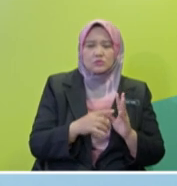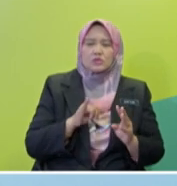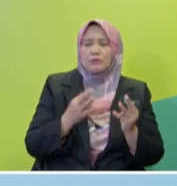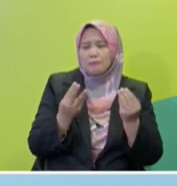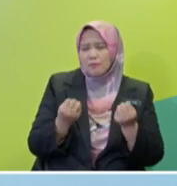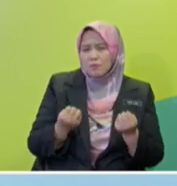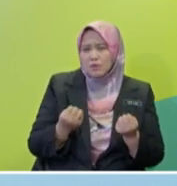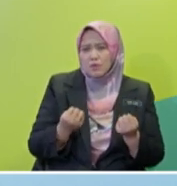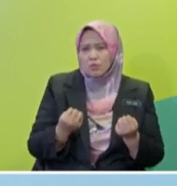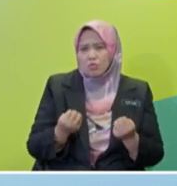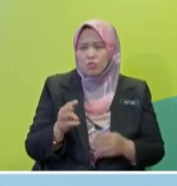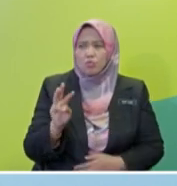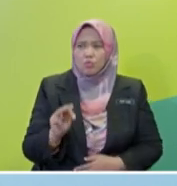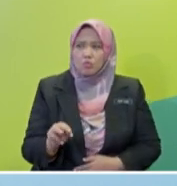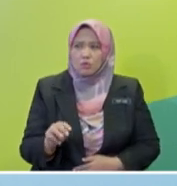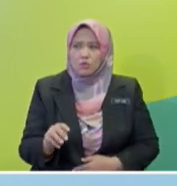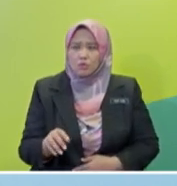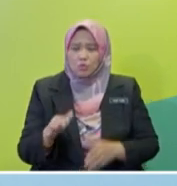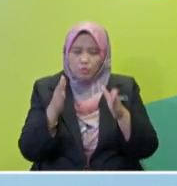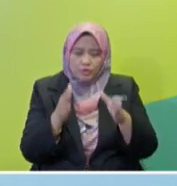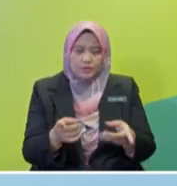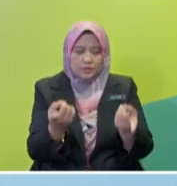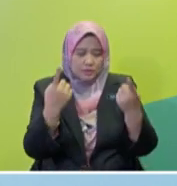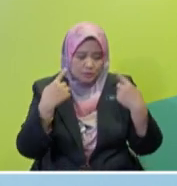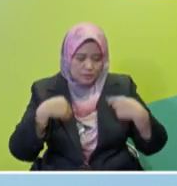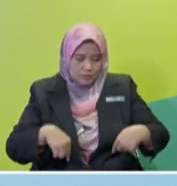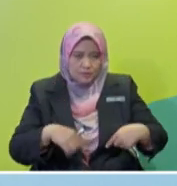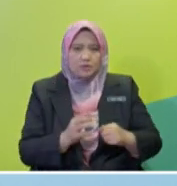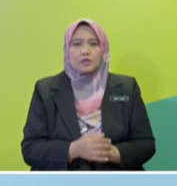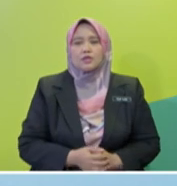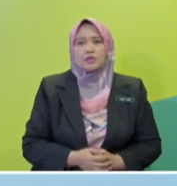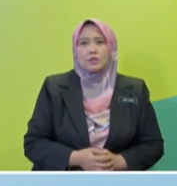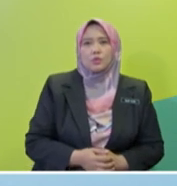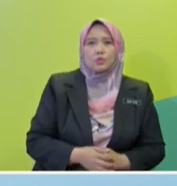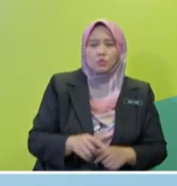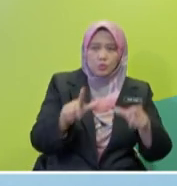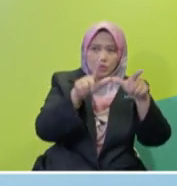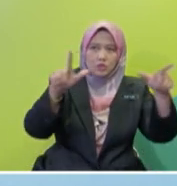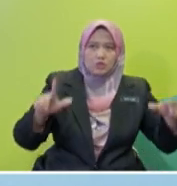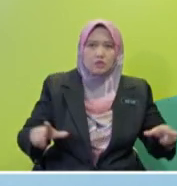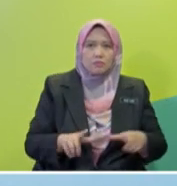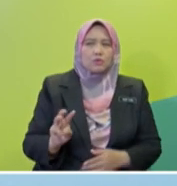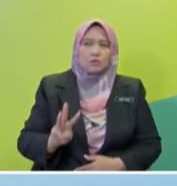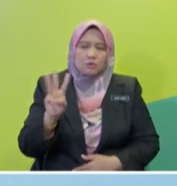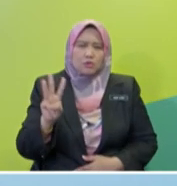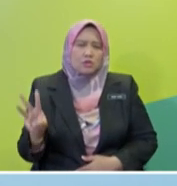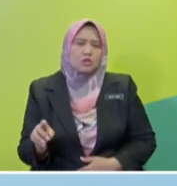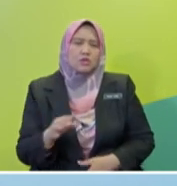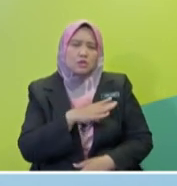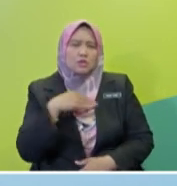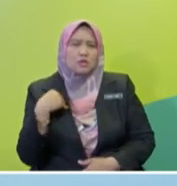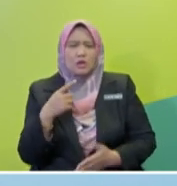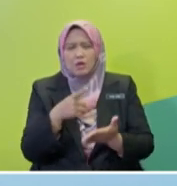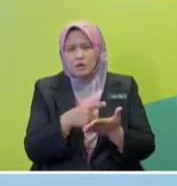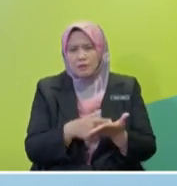laman seseorang ini yang keenam Bagaimanakah saya boleh memberikan tambahan kepada pengunjung selepas ini dan soal yang terakhir